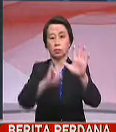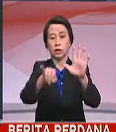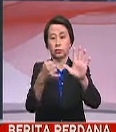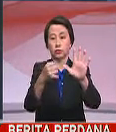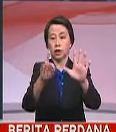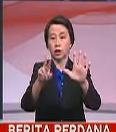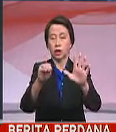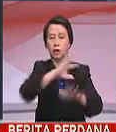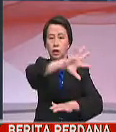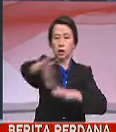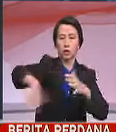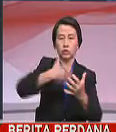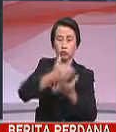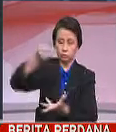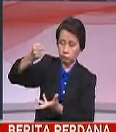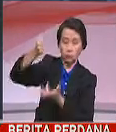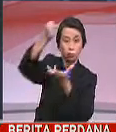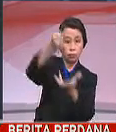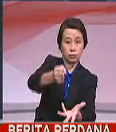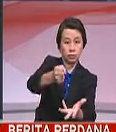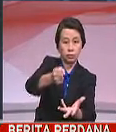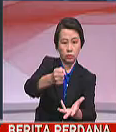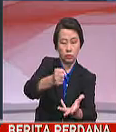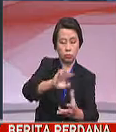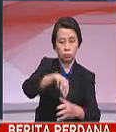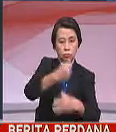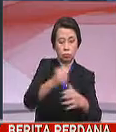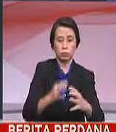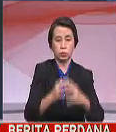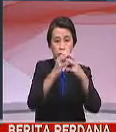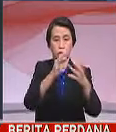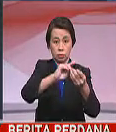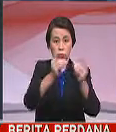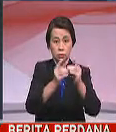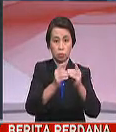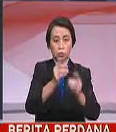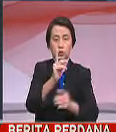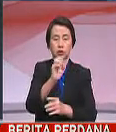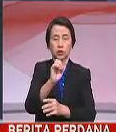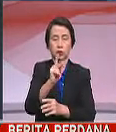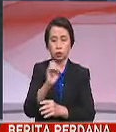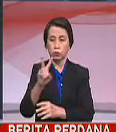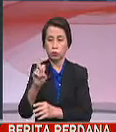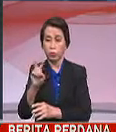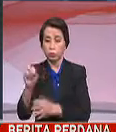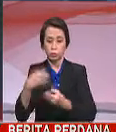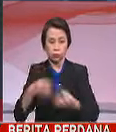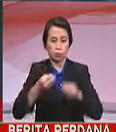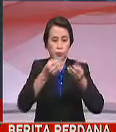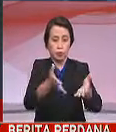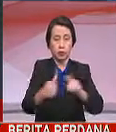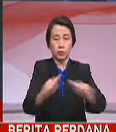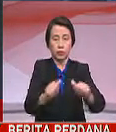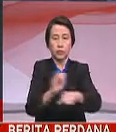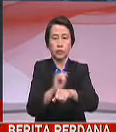RM5 juta daripada keseluruhan peruntukan bagi program Dana Kandungan Digital DKD 2020 telah disalurkan kepada